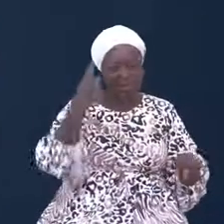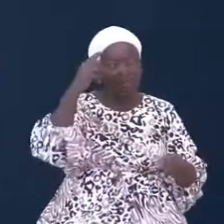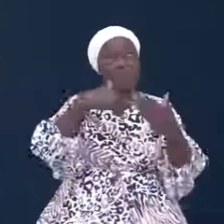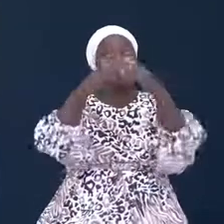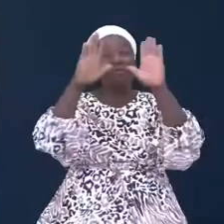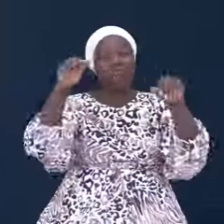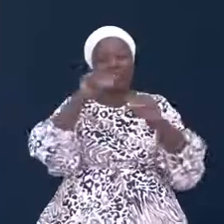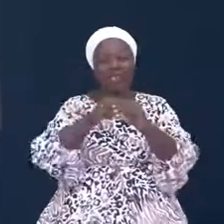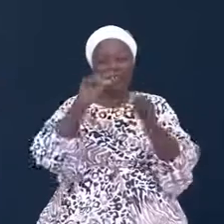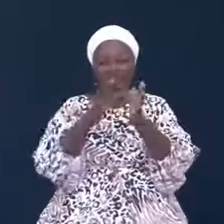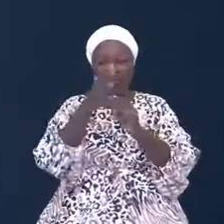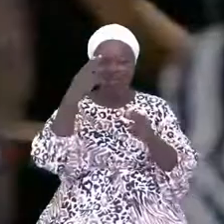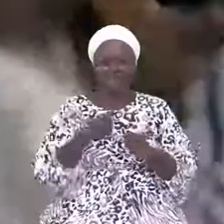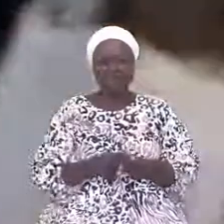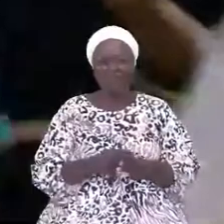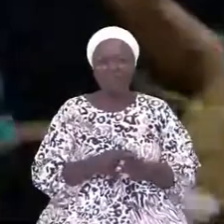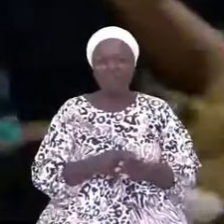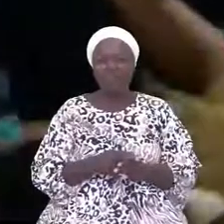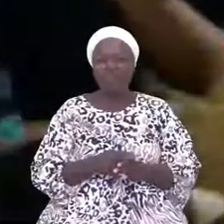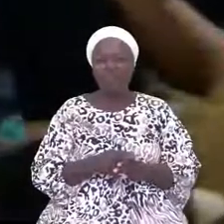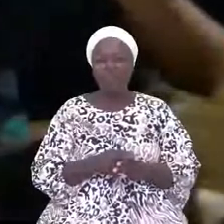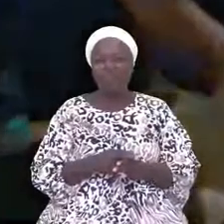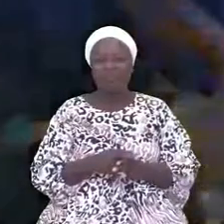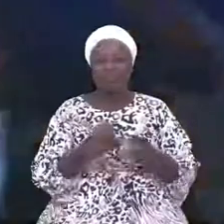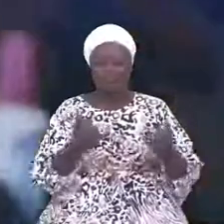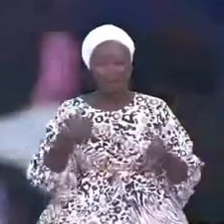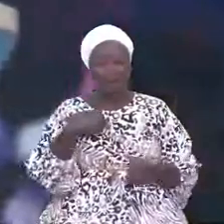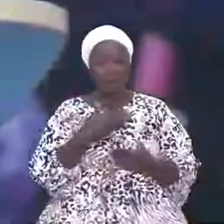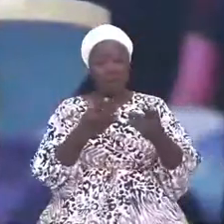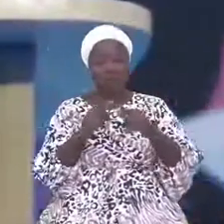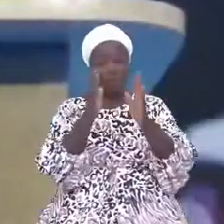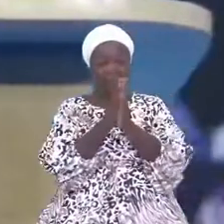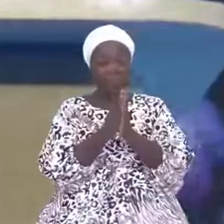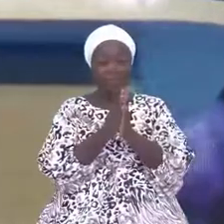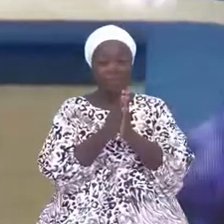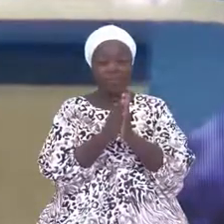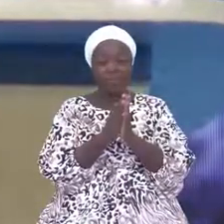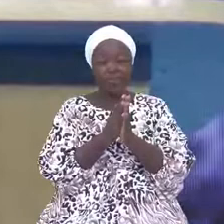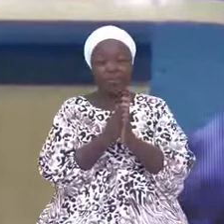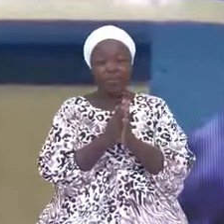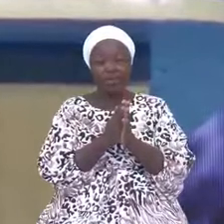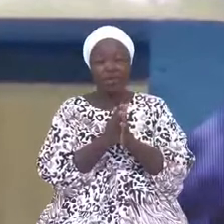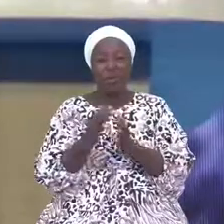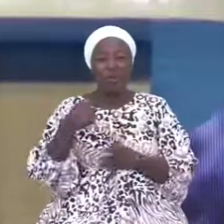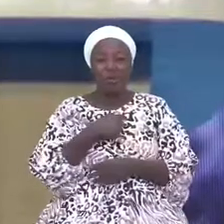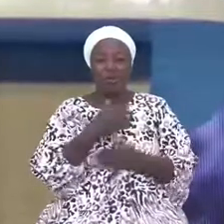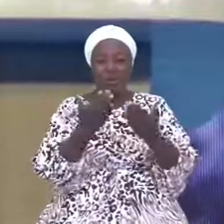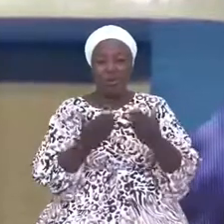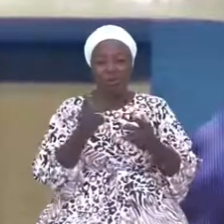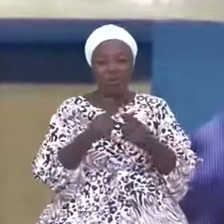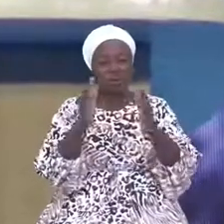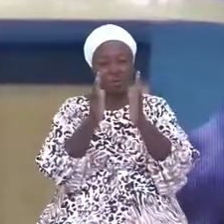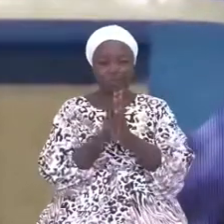Seigneur te préparera pour le ciel au nom de Jésus. La tête baissée, les